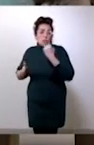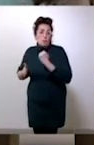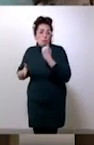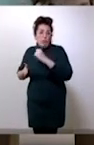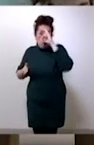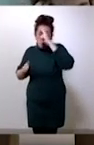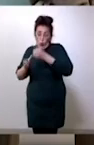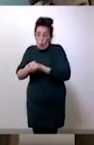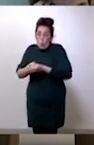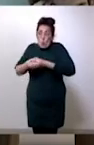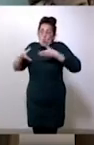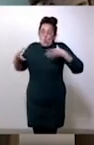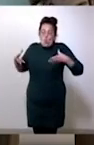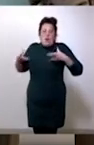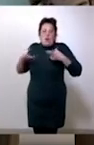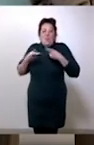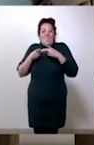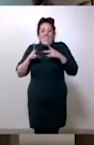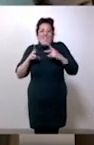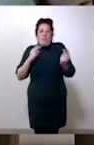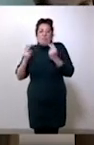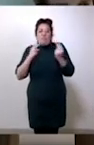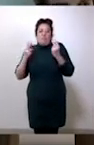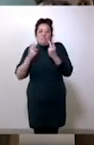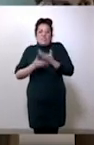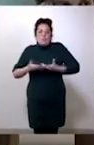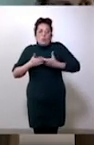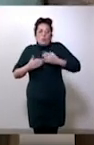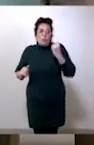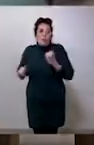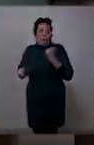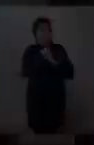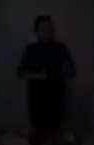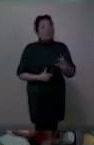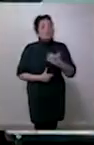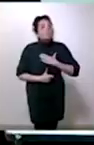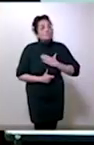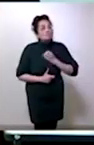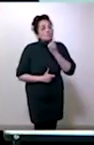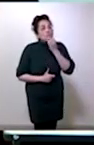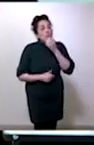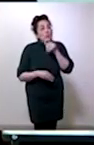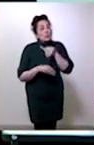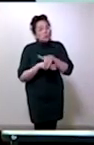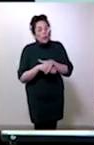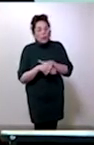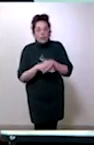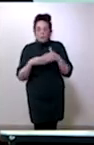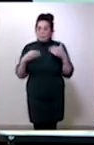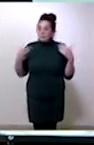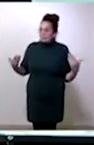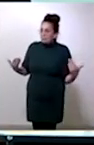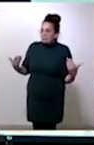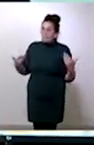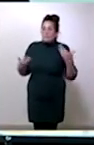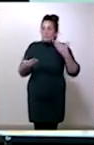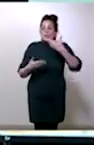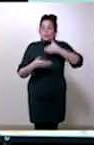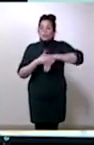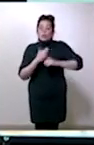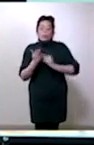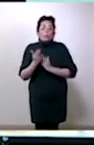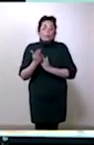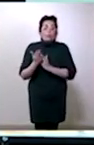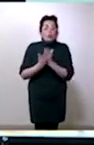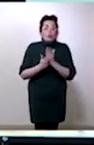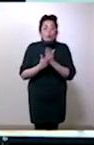personnes qui doivent pouvoir accéder à ces droits fondamentaux. Les cours buissonnières qui s'inscrivent dans le projet Bordeaux